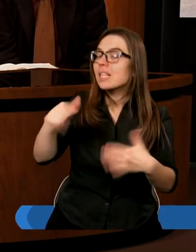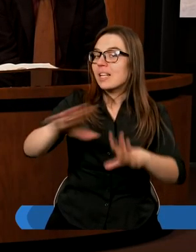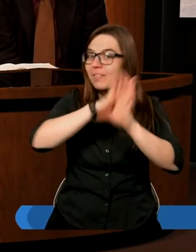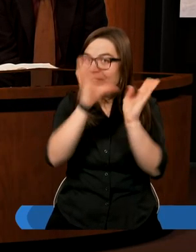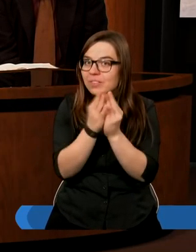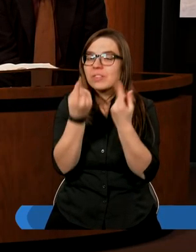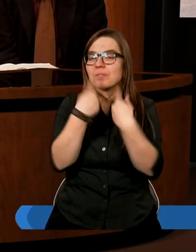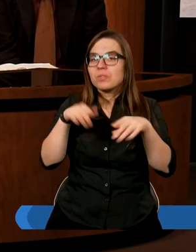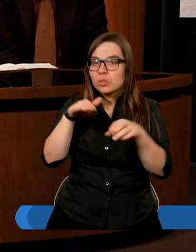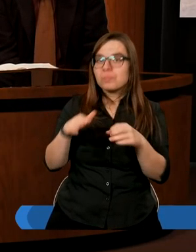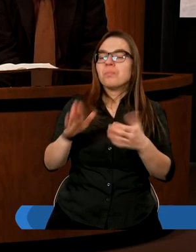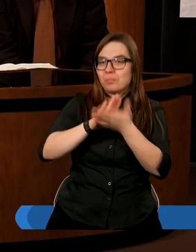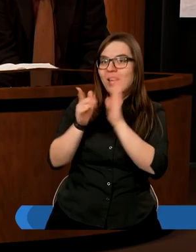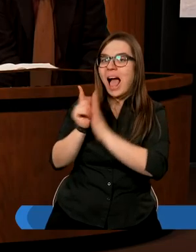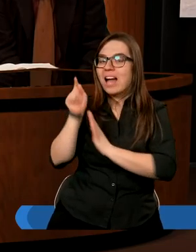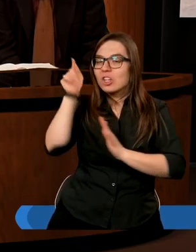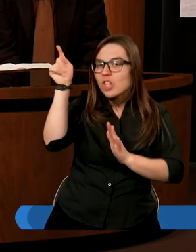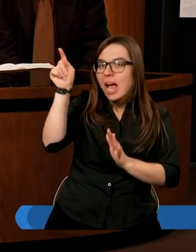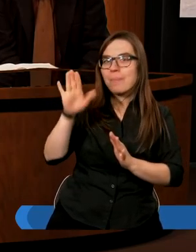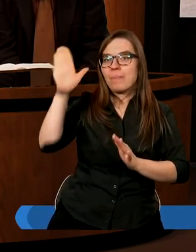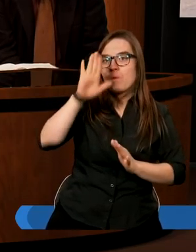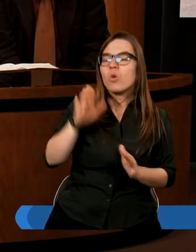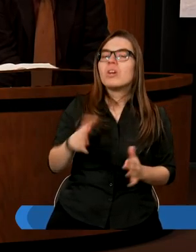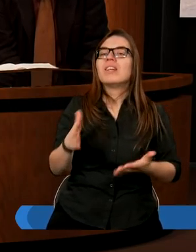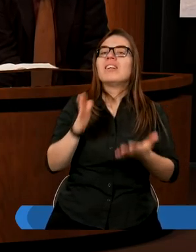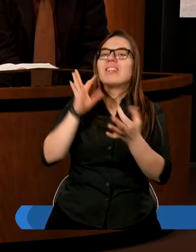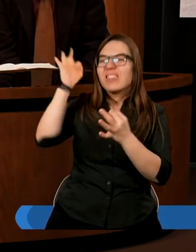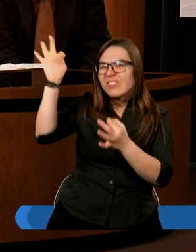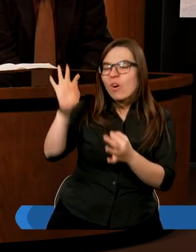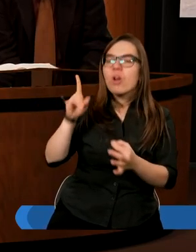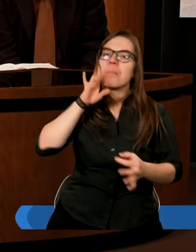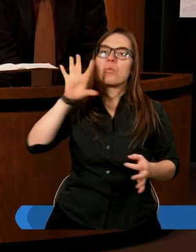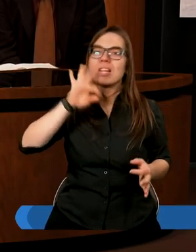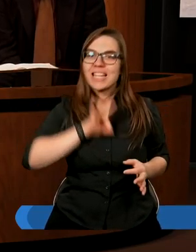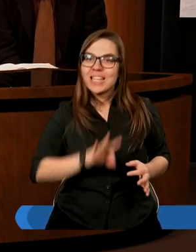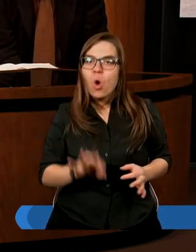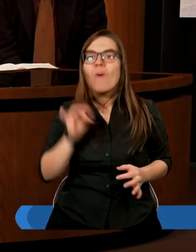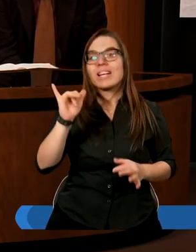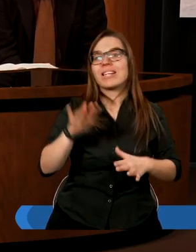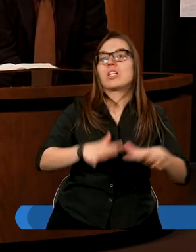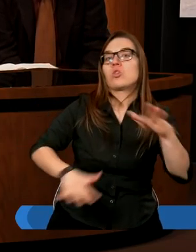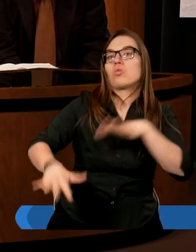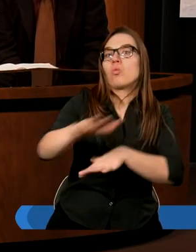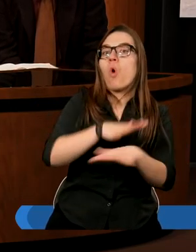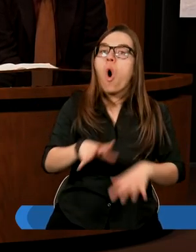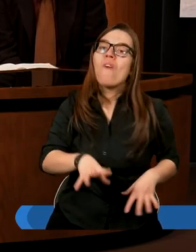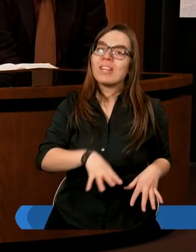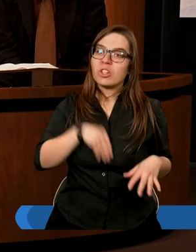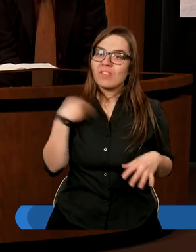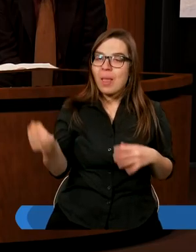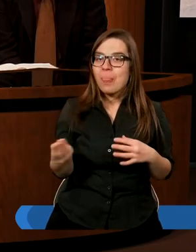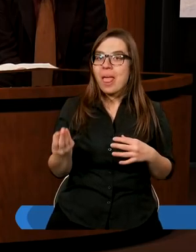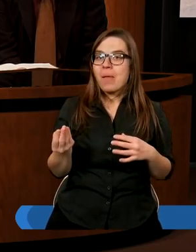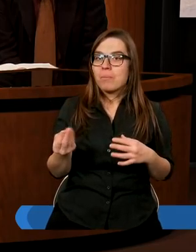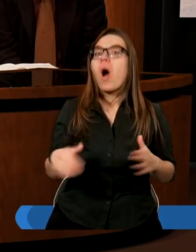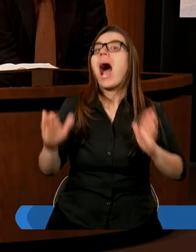składamy Tobie Ojcze Synowi Twojemu i Duchowi Świętemu